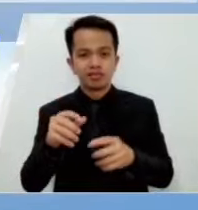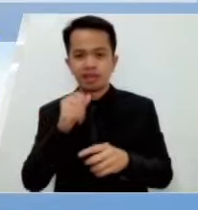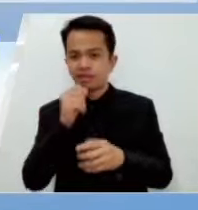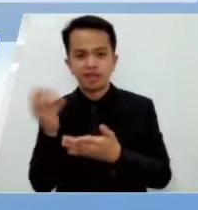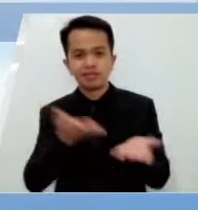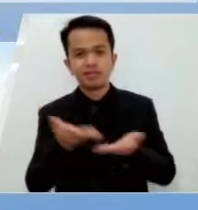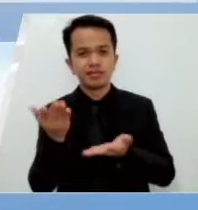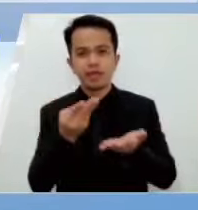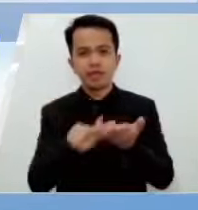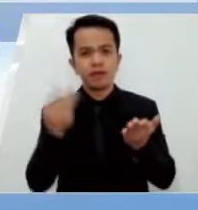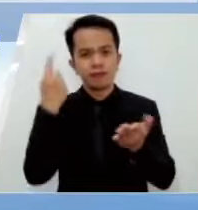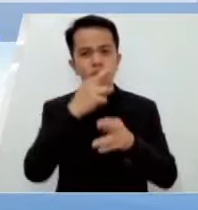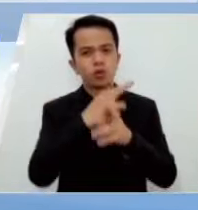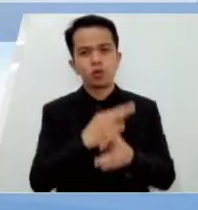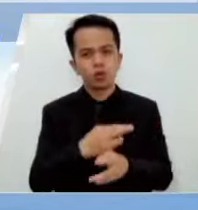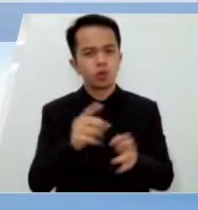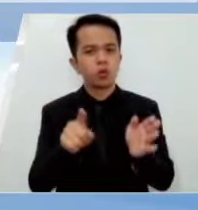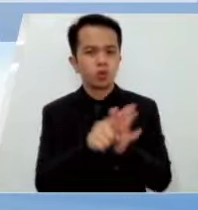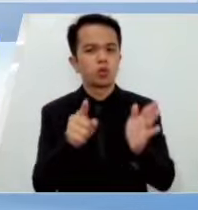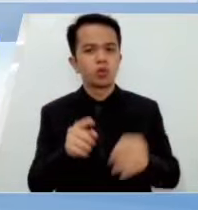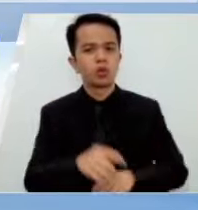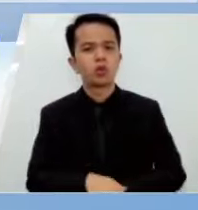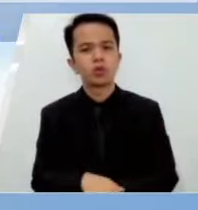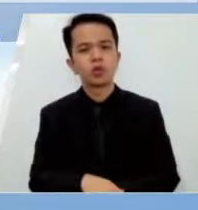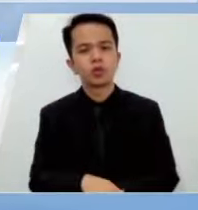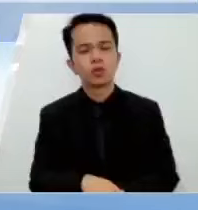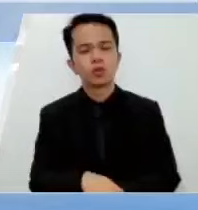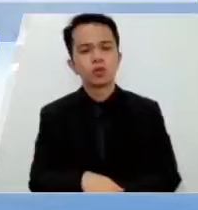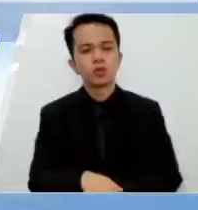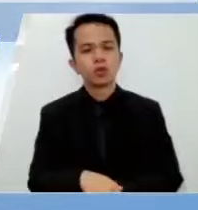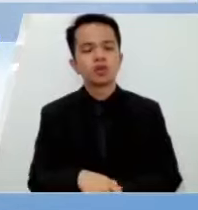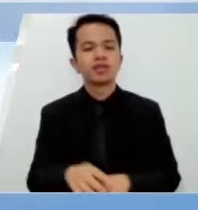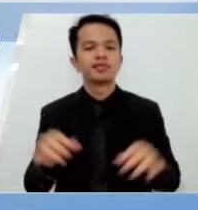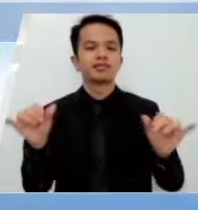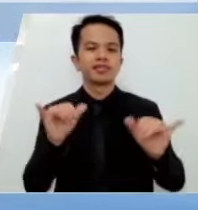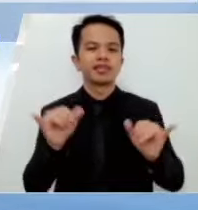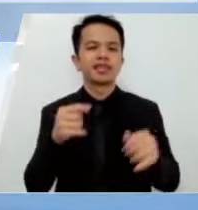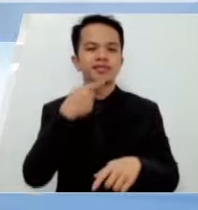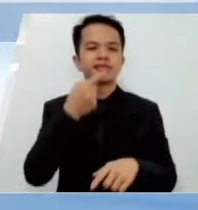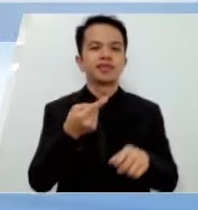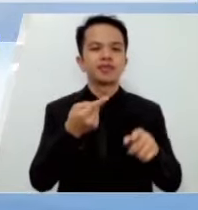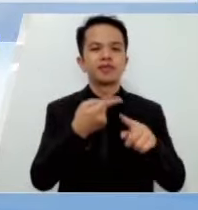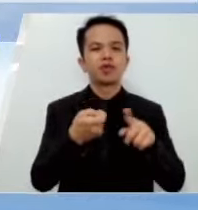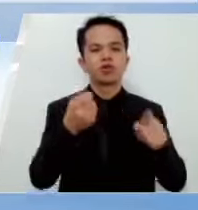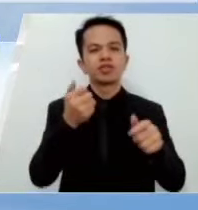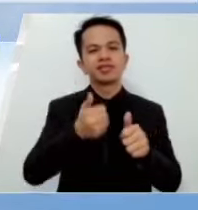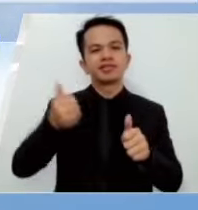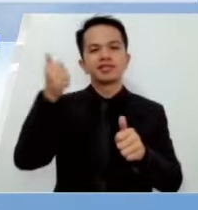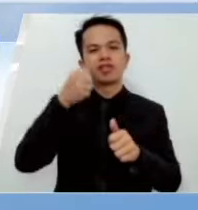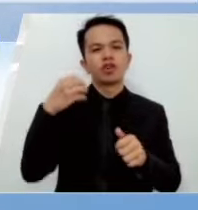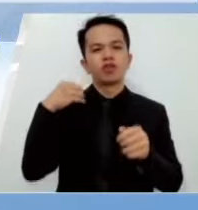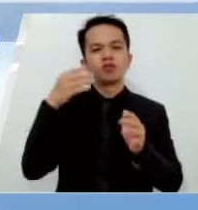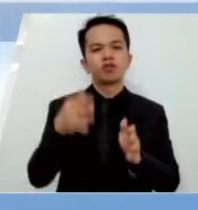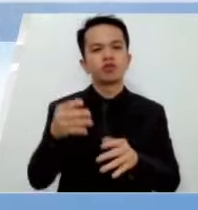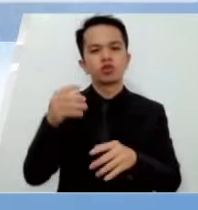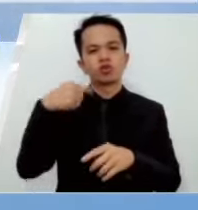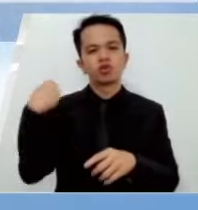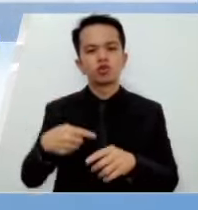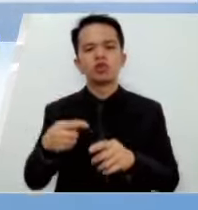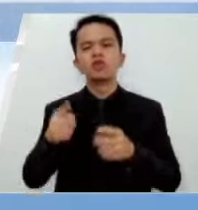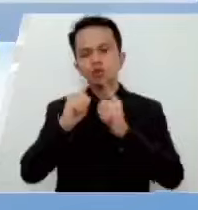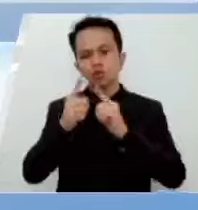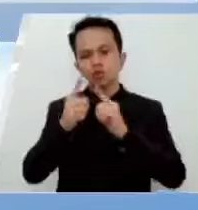repair nung Sierra Madre. Ganito rin ang sinabi ng isang mataas na opisyal ng China na nakausap kamakailan